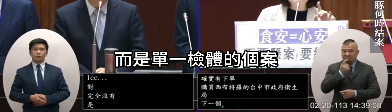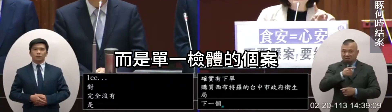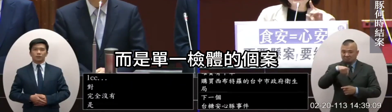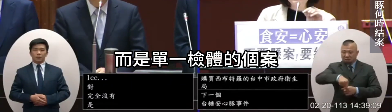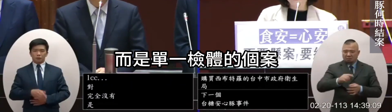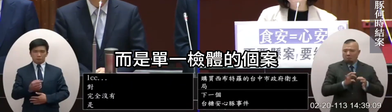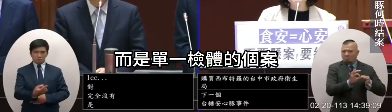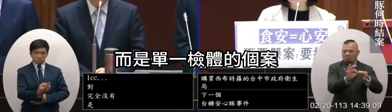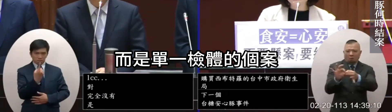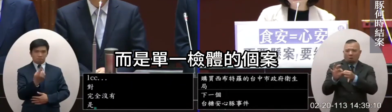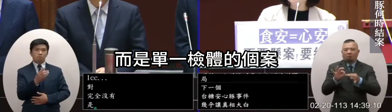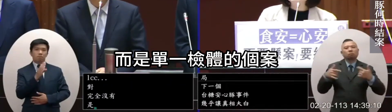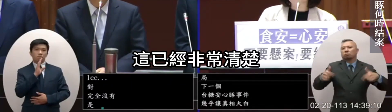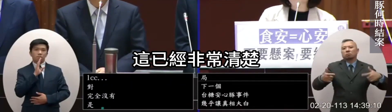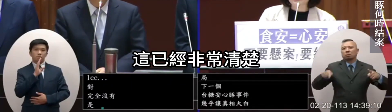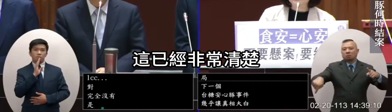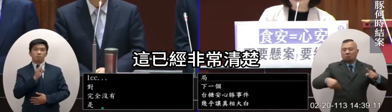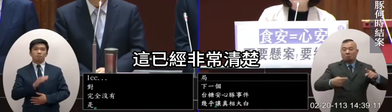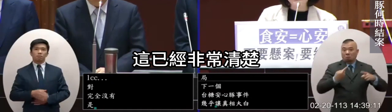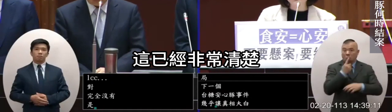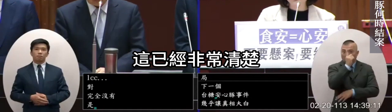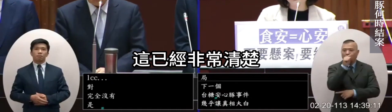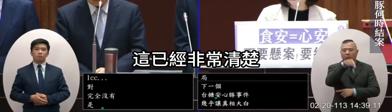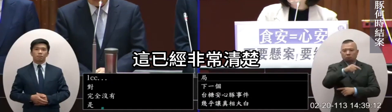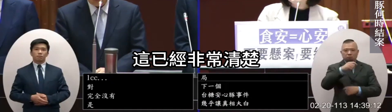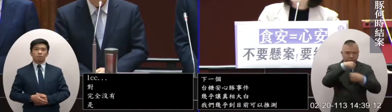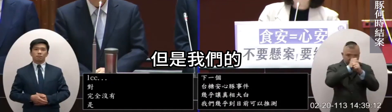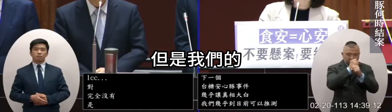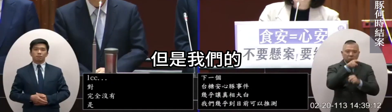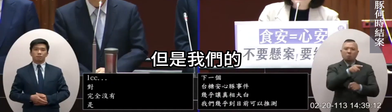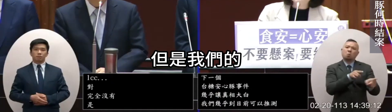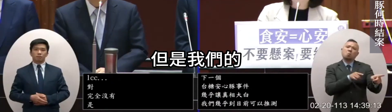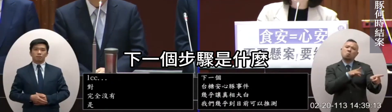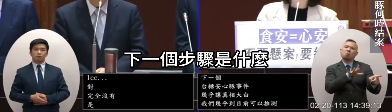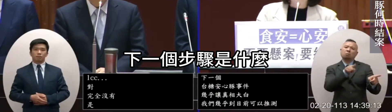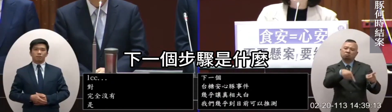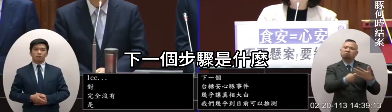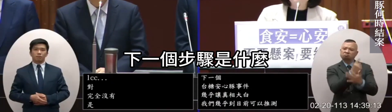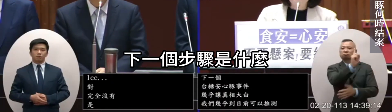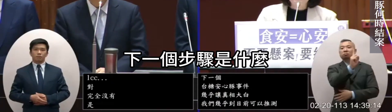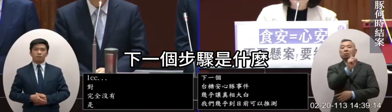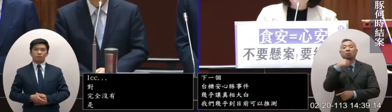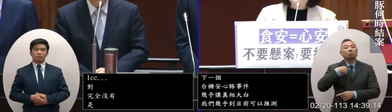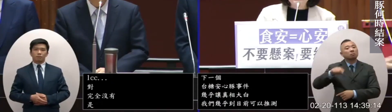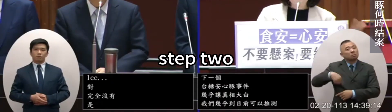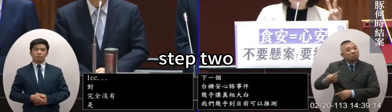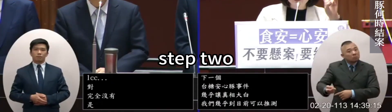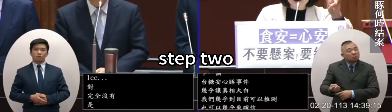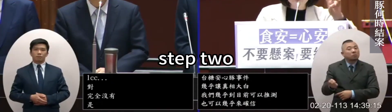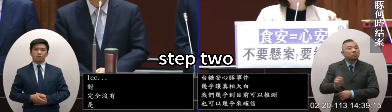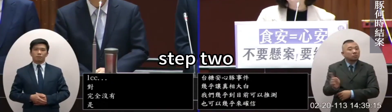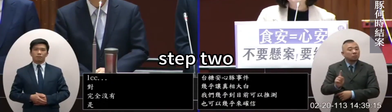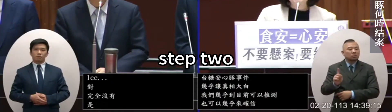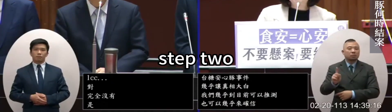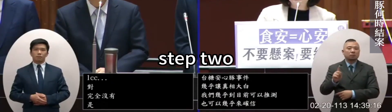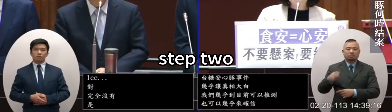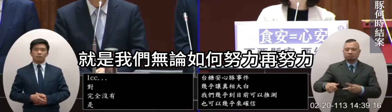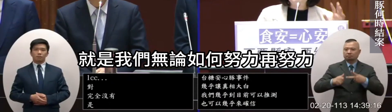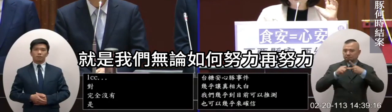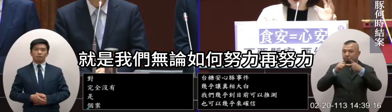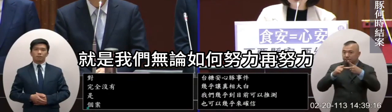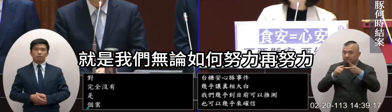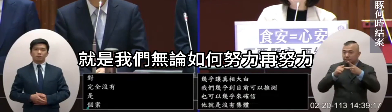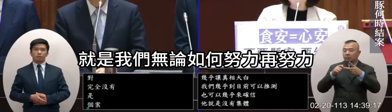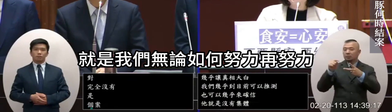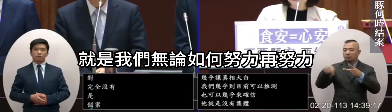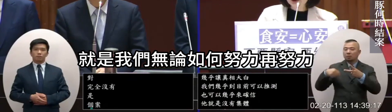而是单一检体的个案，这已经非常清楚。但是我们的下一个步骤是什么 ？Step two， 就是